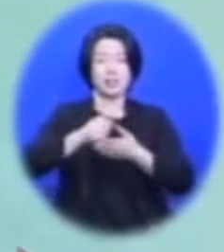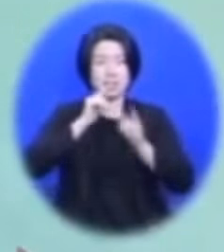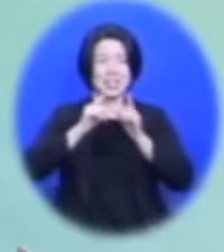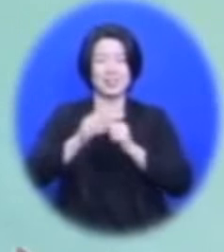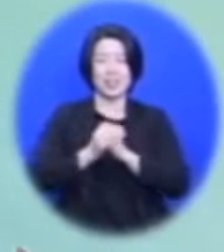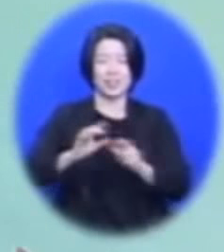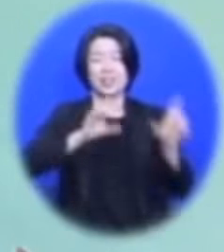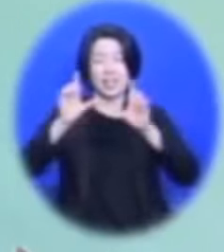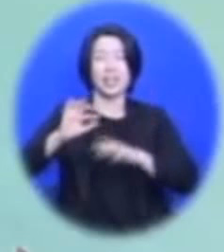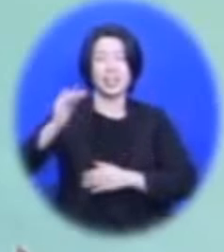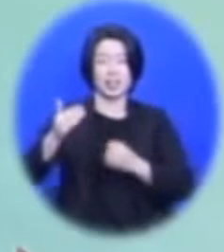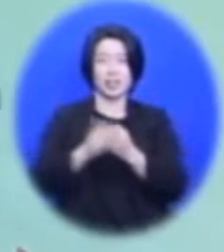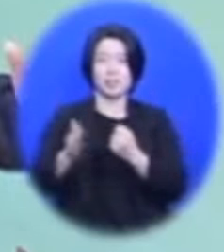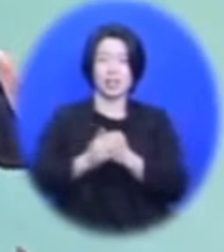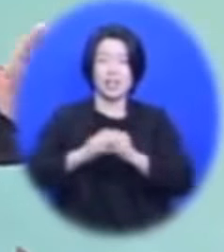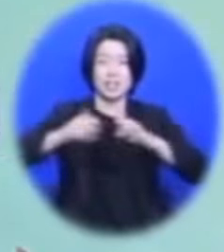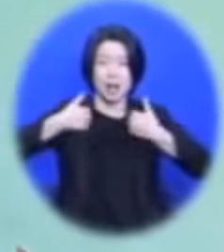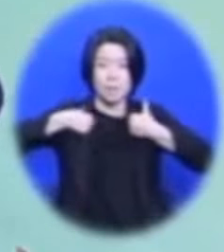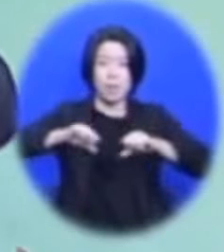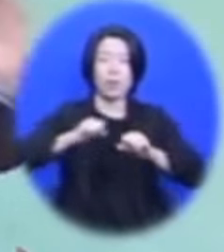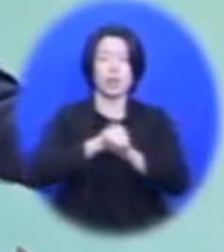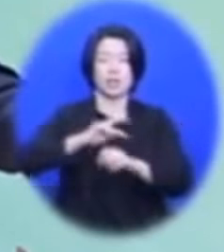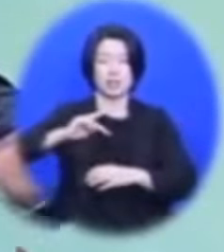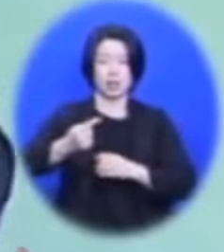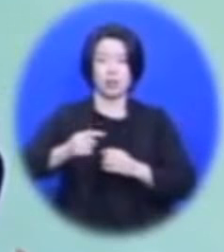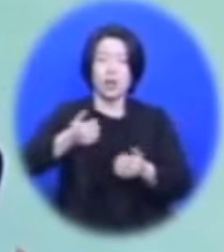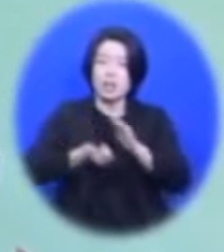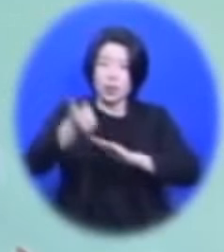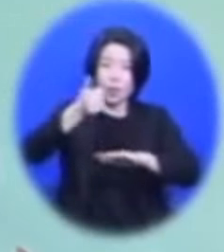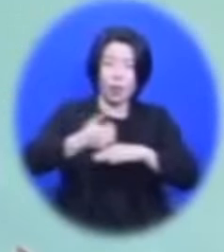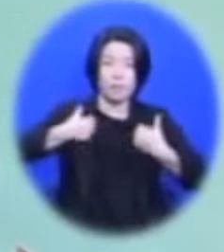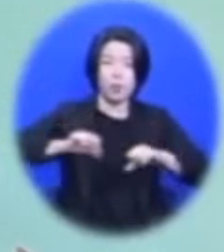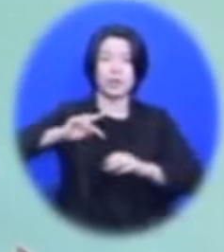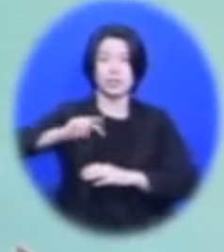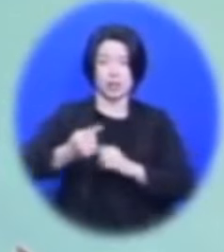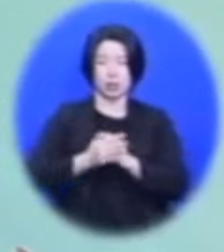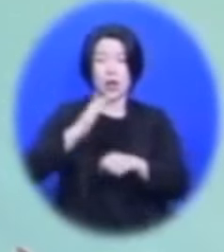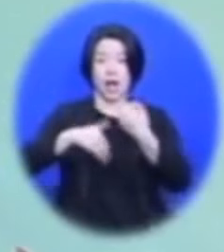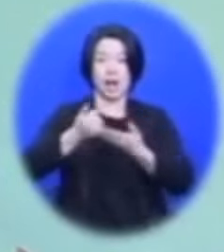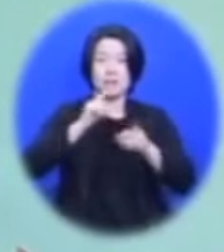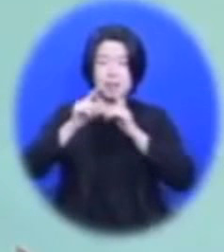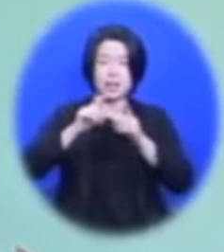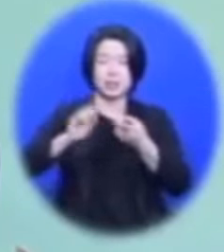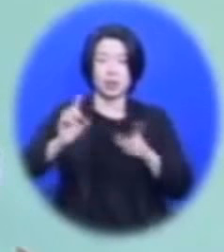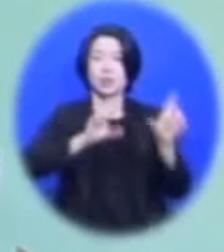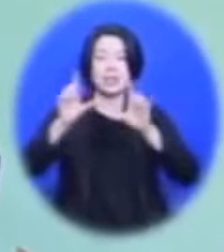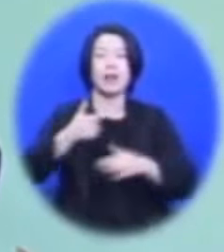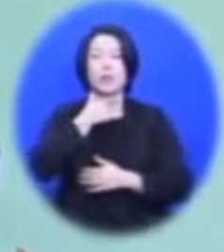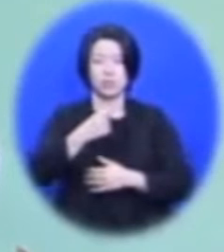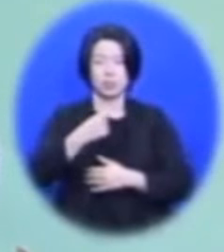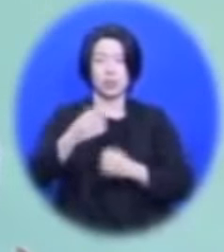되니까. 세상을 포기해서라도, 성공을 포기해서라도 나는 하나님의 말씀대로 살고 싶어요. 살고